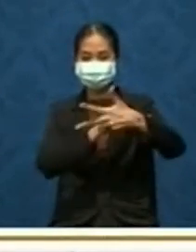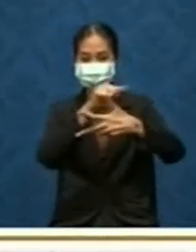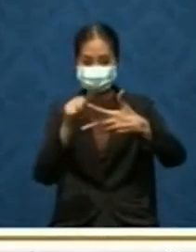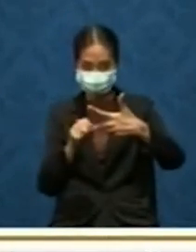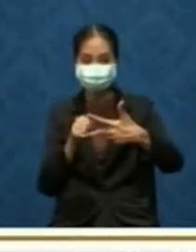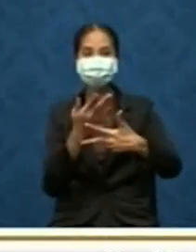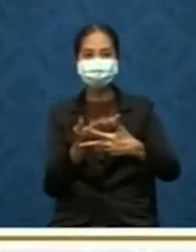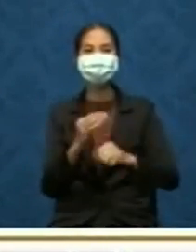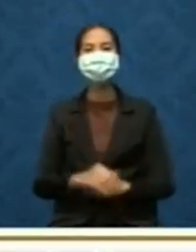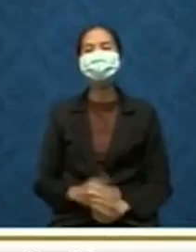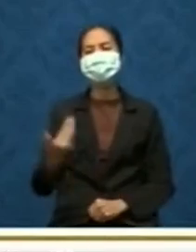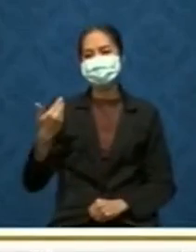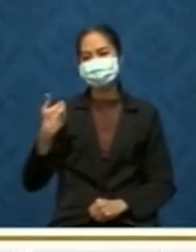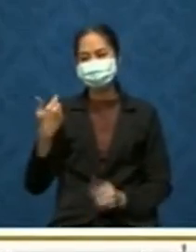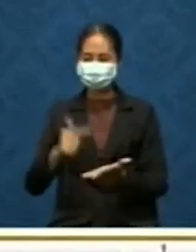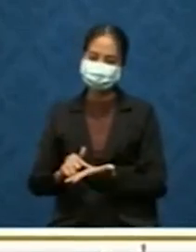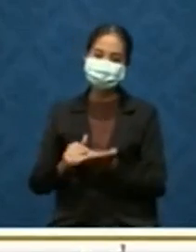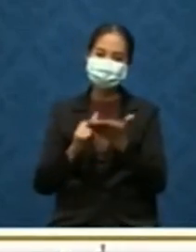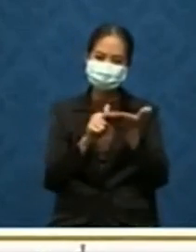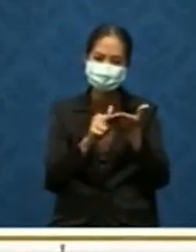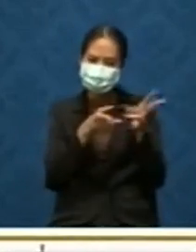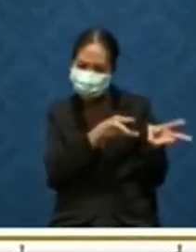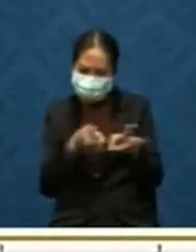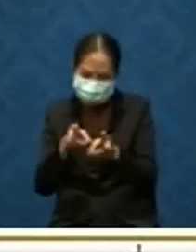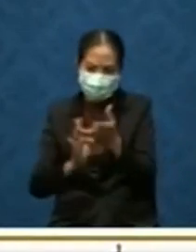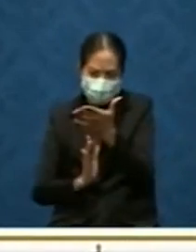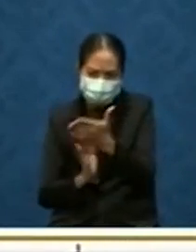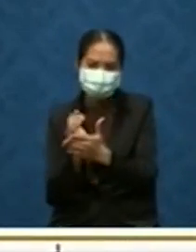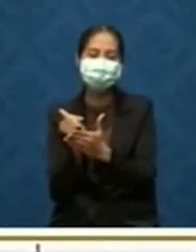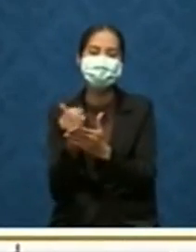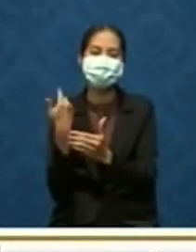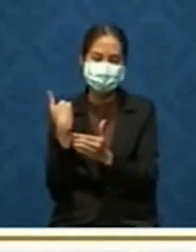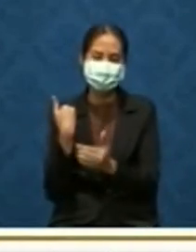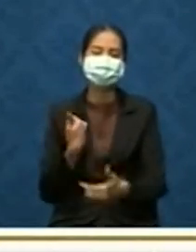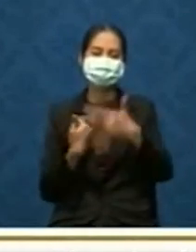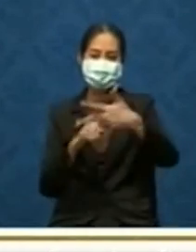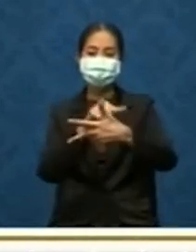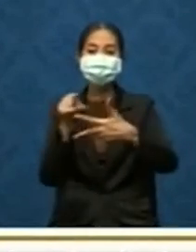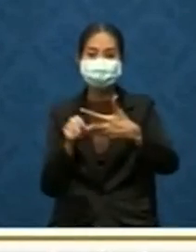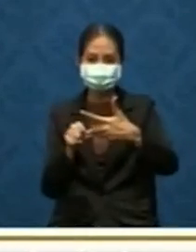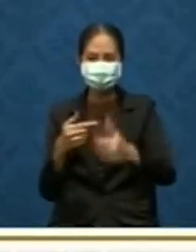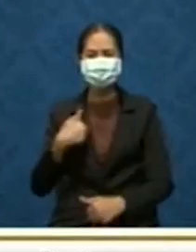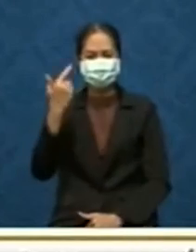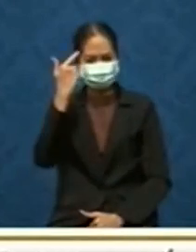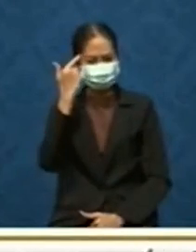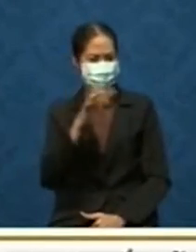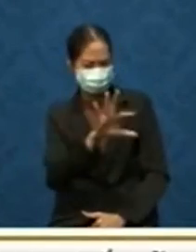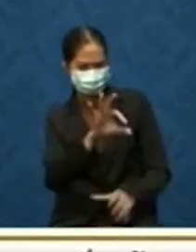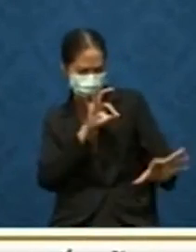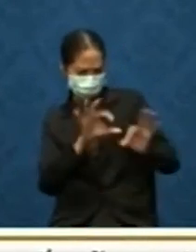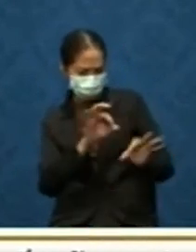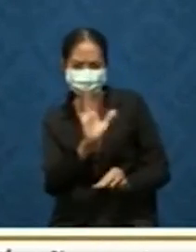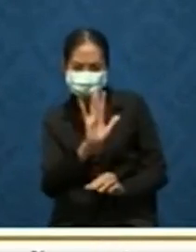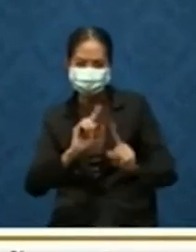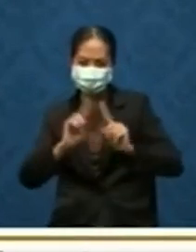รวมถึงการนำเสนอหาทางออกนะครับบันได 3ขั้นที่ผมคิดว่าไม่ใช่แค่ทางเลือกของประเทศไทย